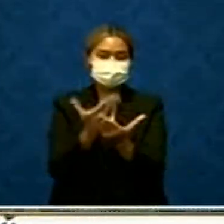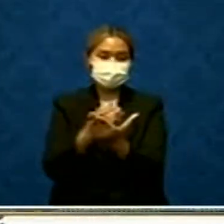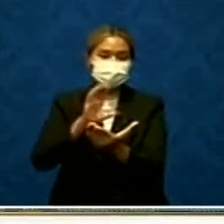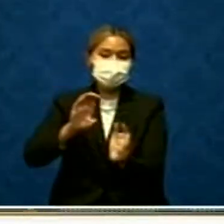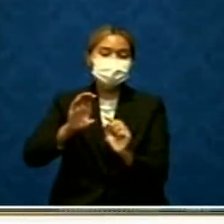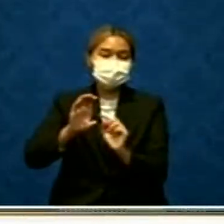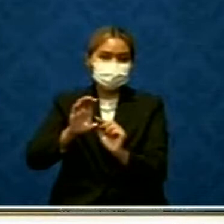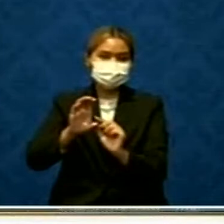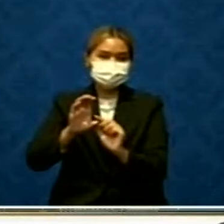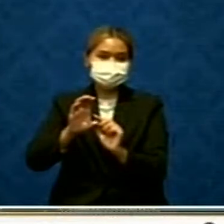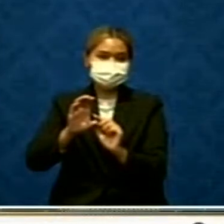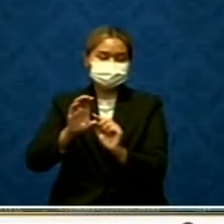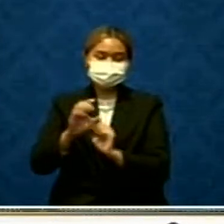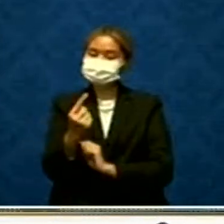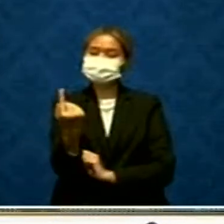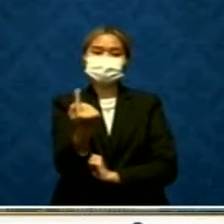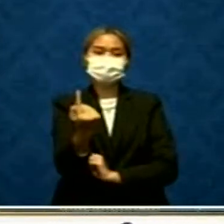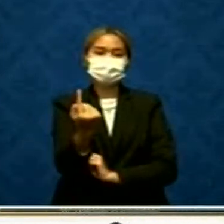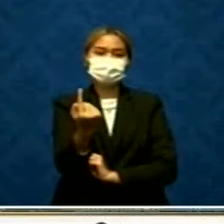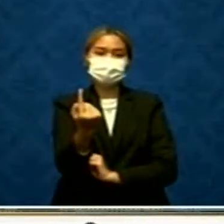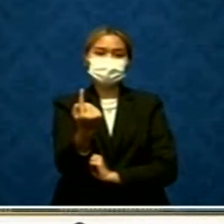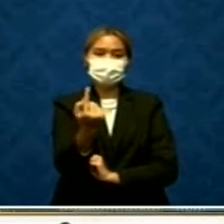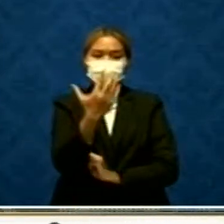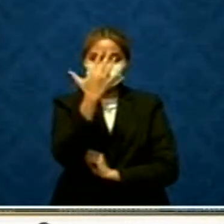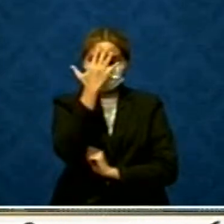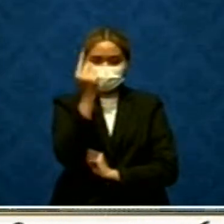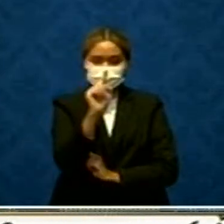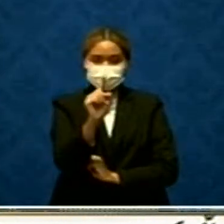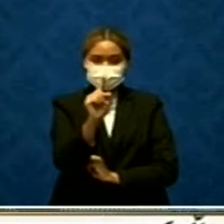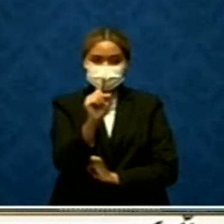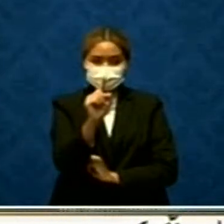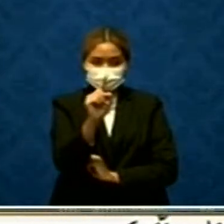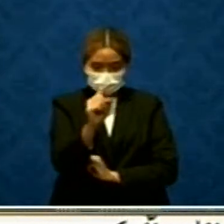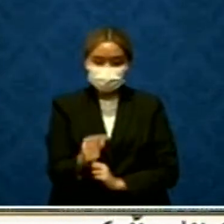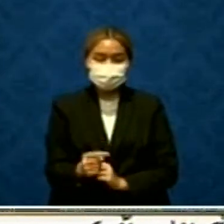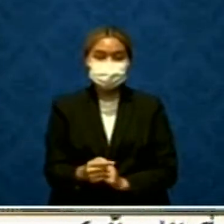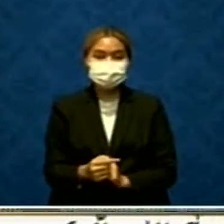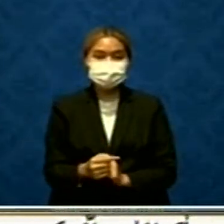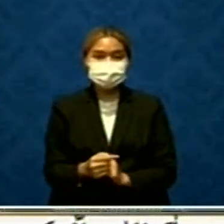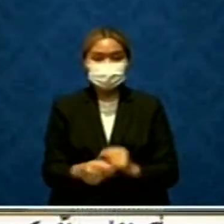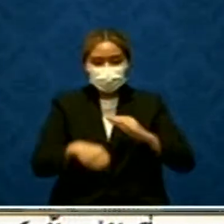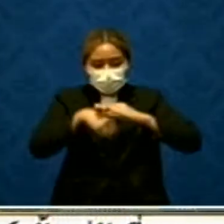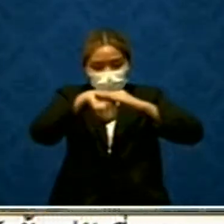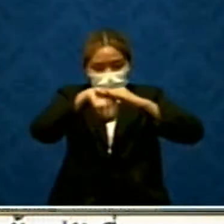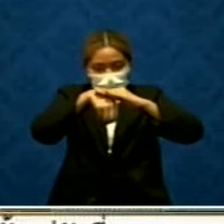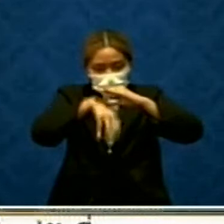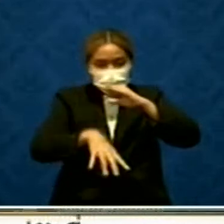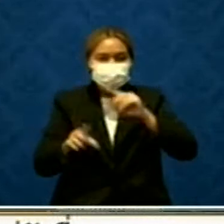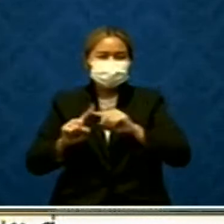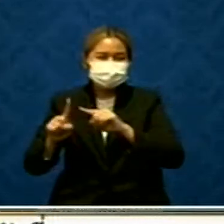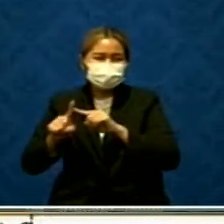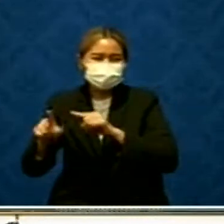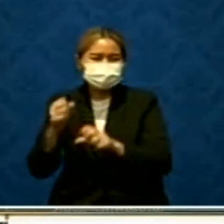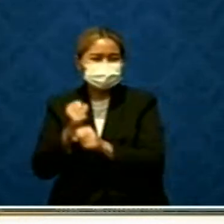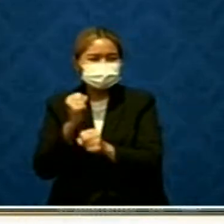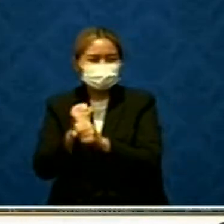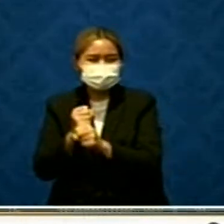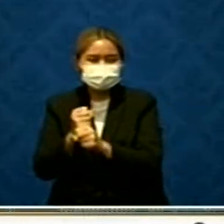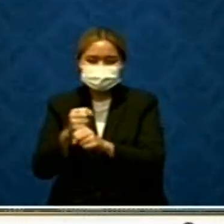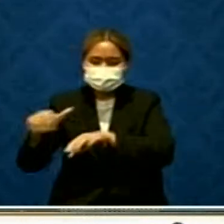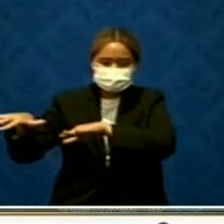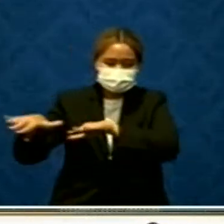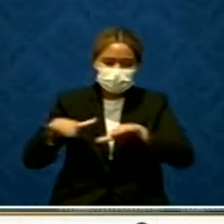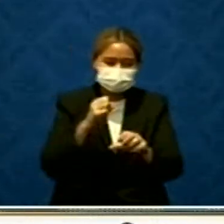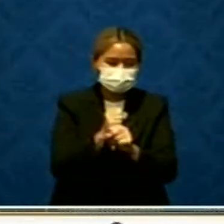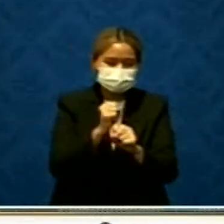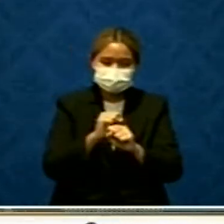ผ่นดินเพียงอย่างเดียวนะครับซึ่งก็ทำให้องค์ประกอบต่างๆของโครงการเนี่ยเกิดขึ้นแล้วเสร็จไม่พร้อมกันนะครับบางองค์ประก